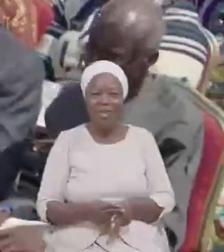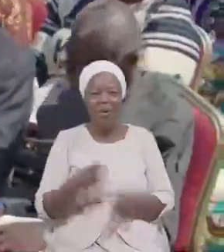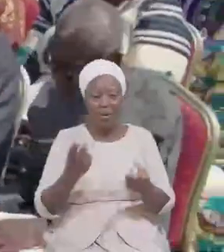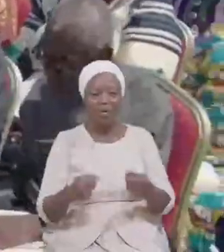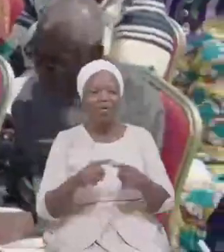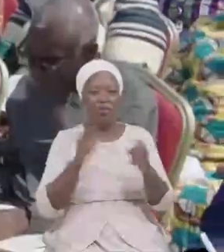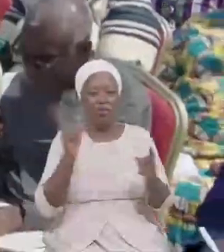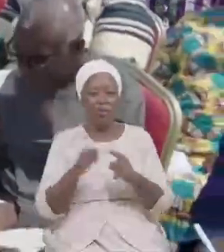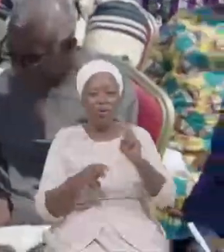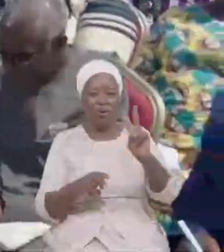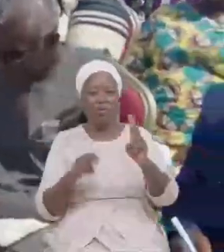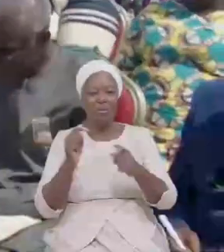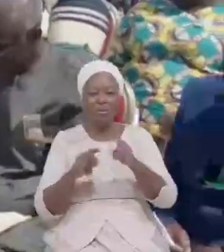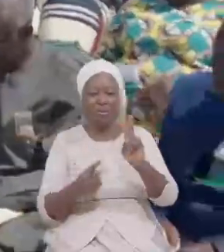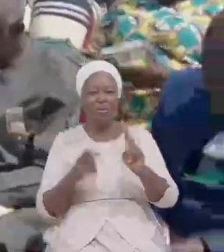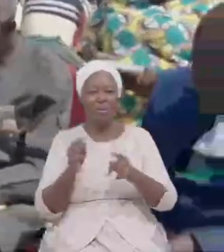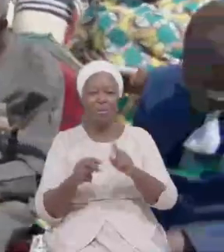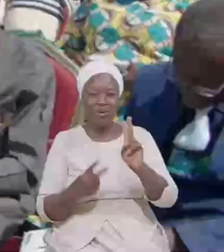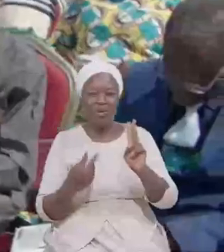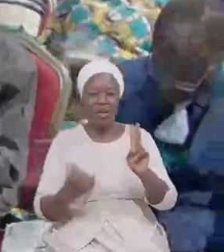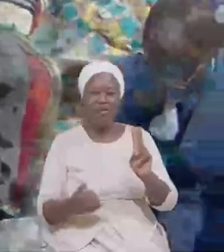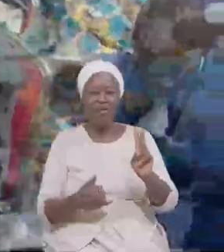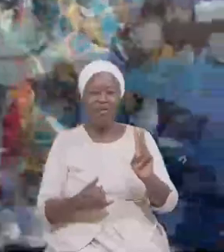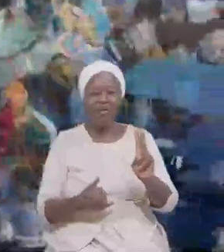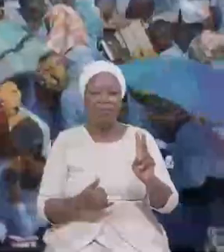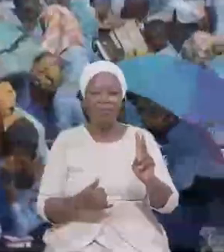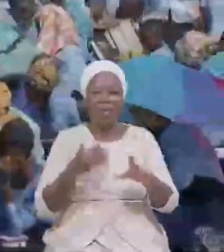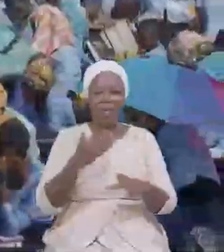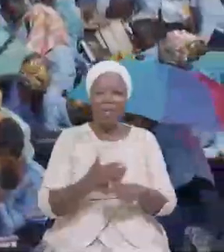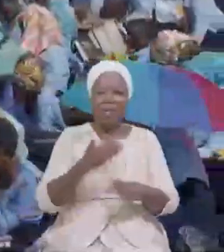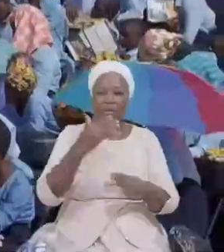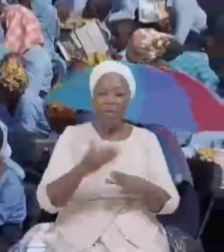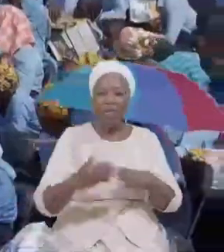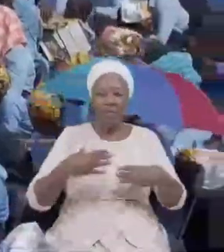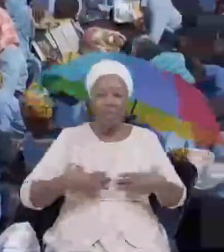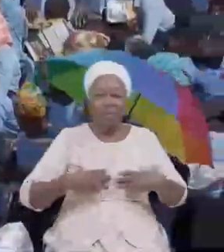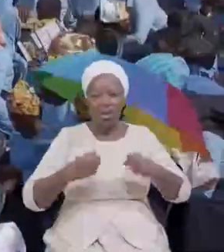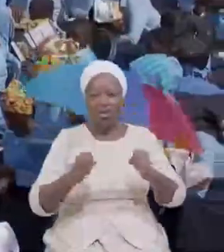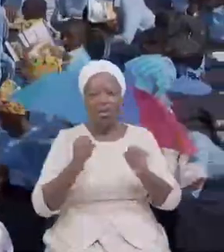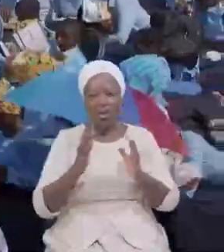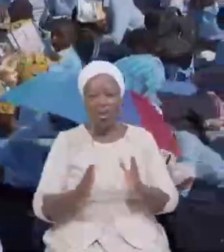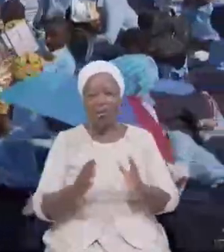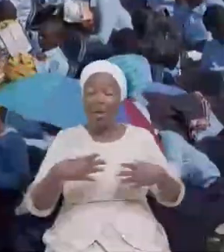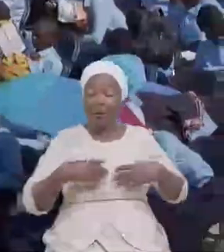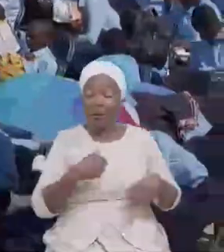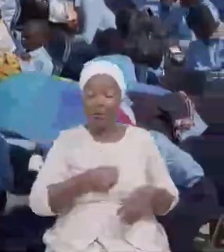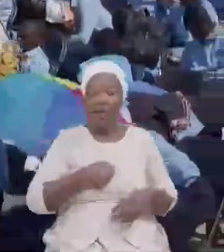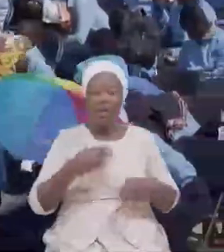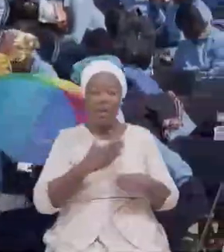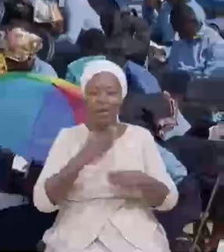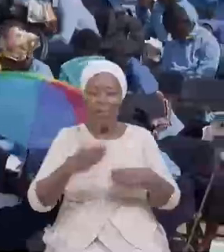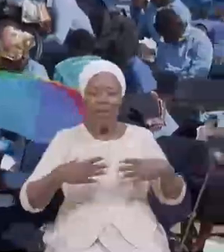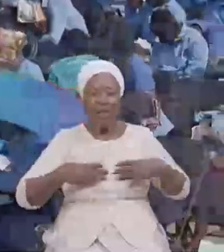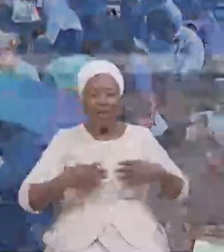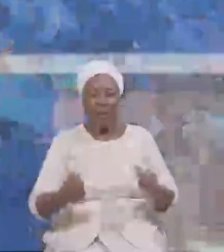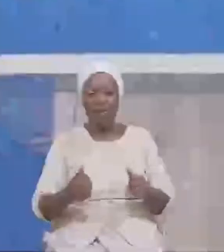point maintenant. Deuxième point. La cure complète de la part du Christ de